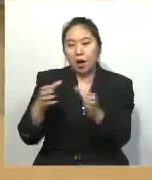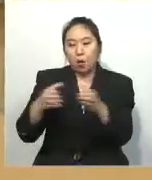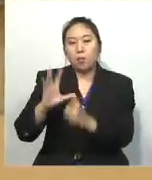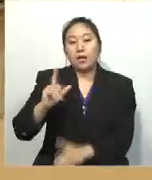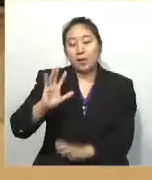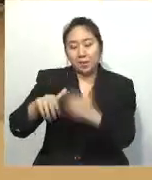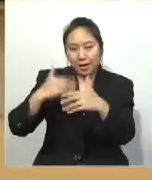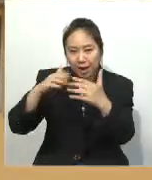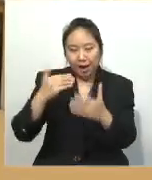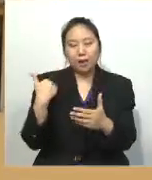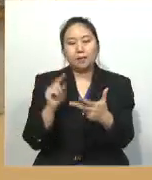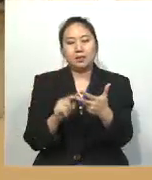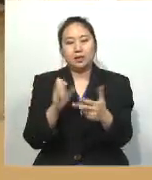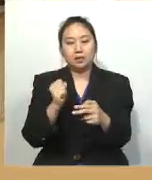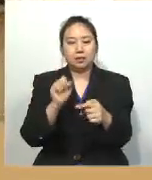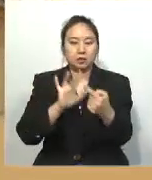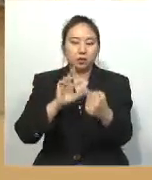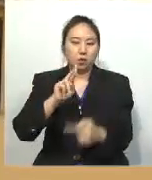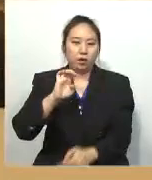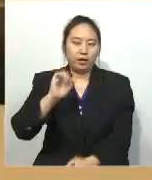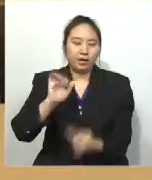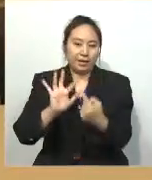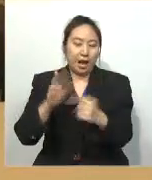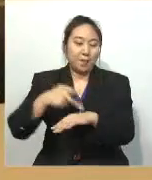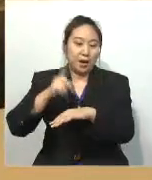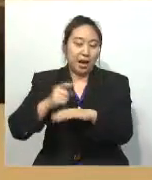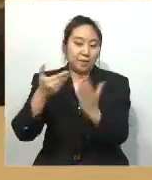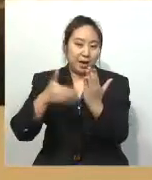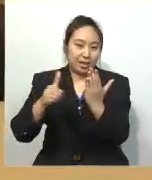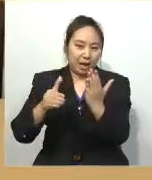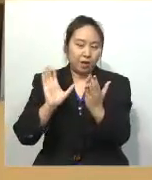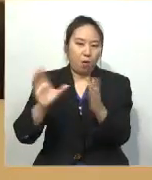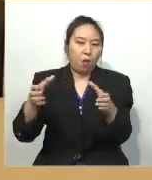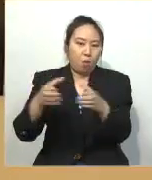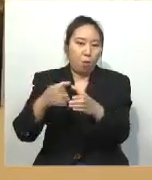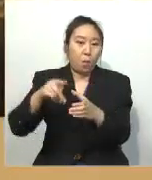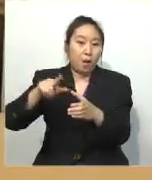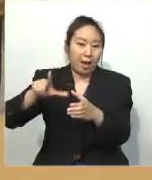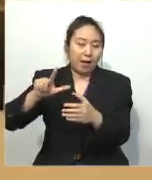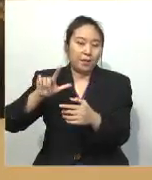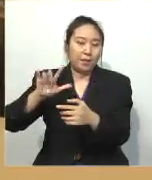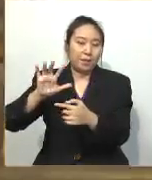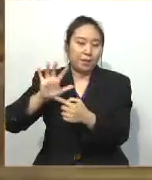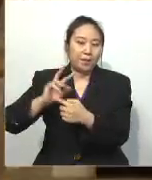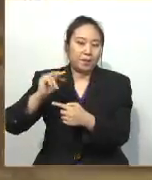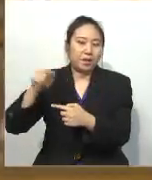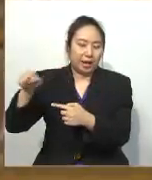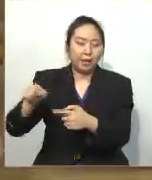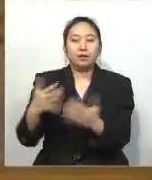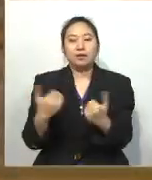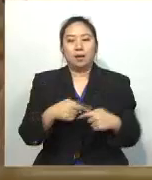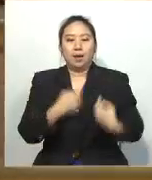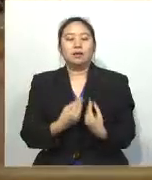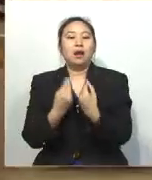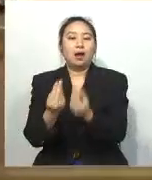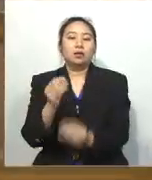ายสุริยะจึงรุ่งเรืองกิจประธานยุทธศาสตร์ภาคอีสานของพรรคพลังประชารัฐก็เดินทางมาให้กำลังใจผู้สมัครส.